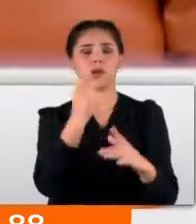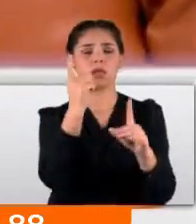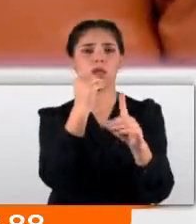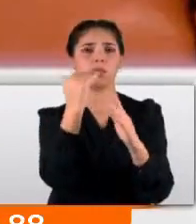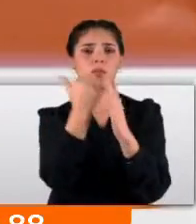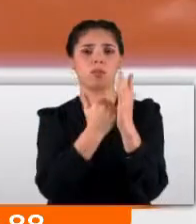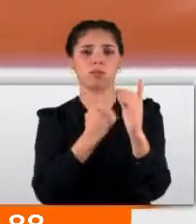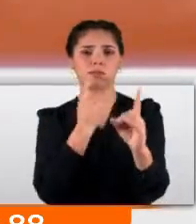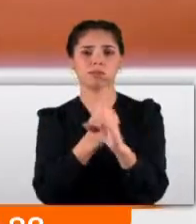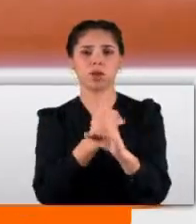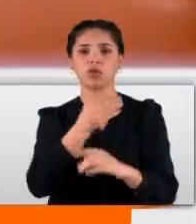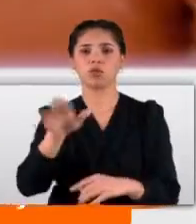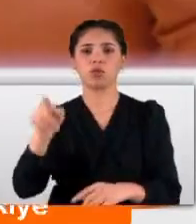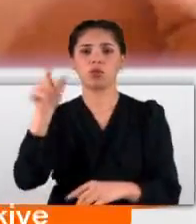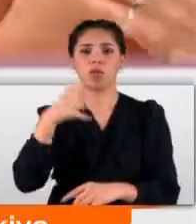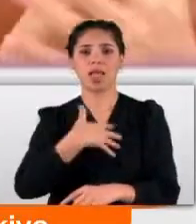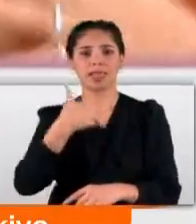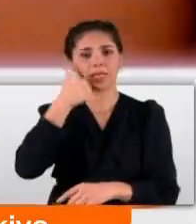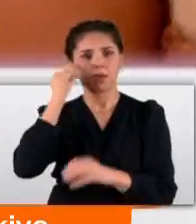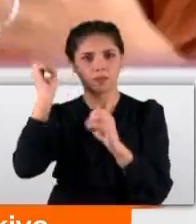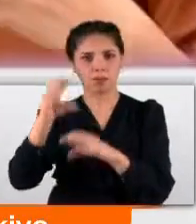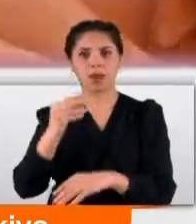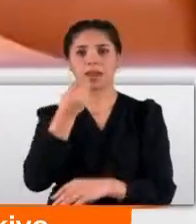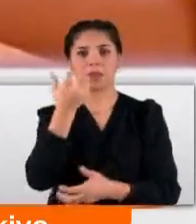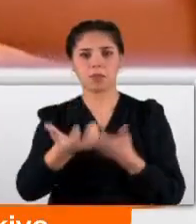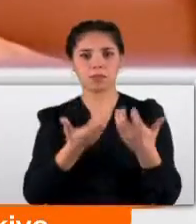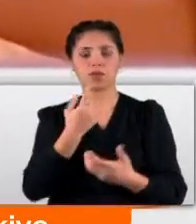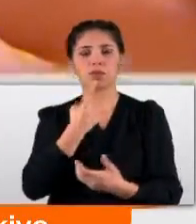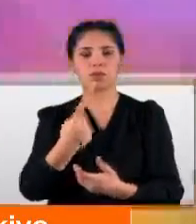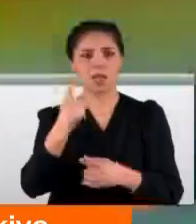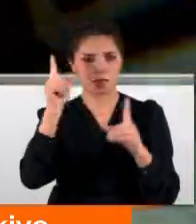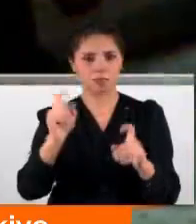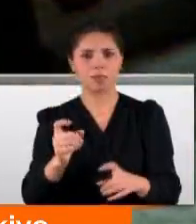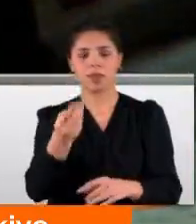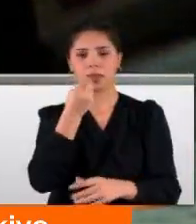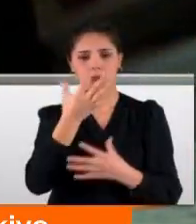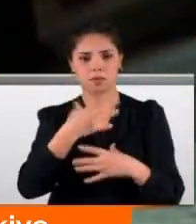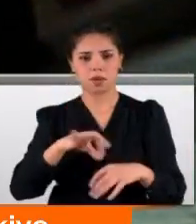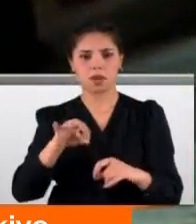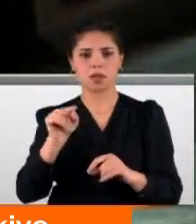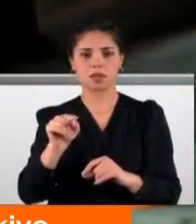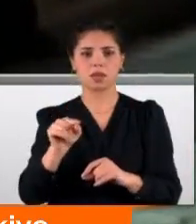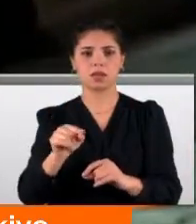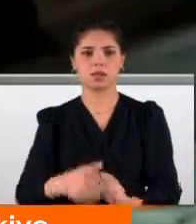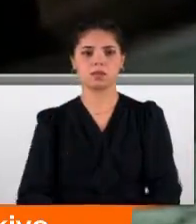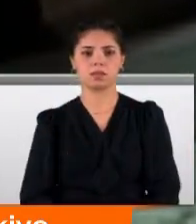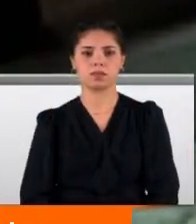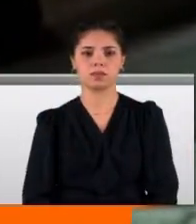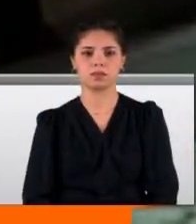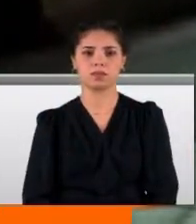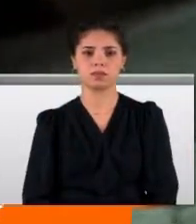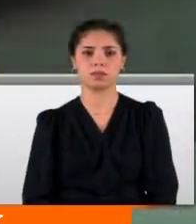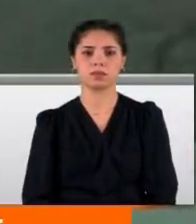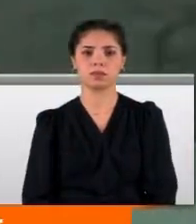geldi. Çocukların sana anne telefonu bırak. Allah. Yemek hazırla der mi? Yemeklerini hazırlıyorum. Kocanızın vermiş olduğu görüntüler. Yalı takmamı telefonu